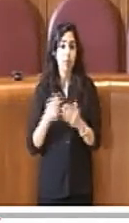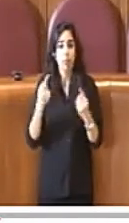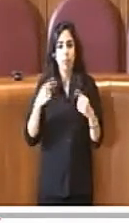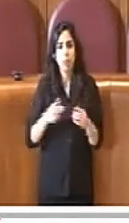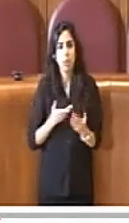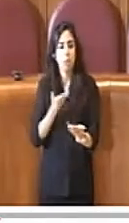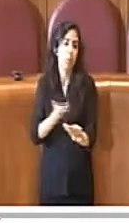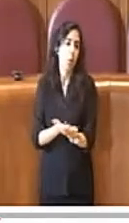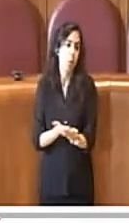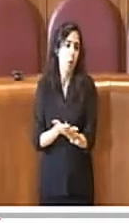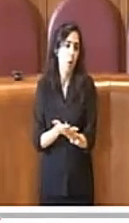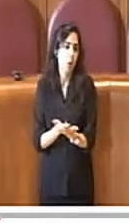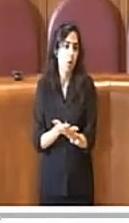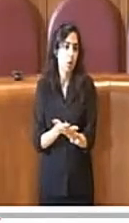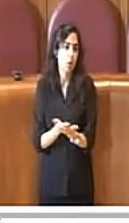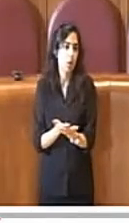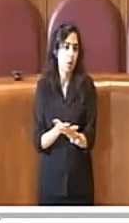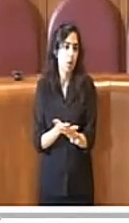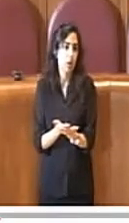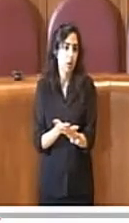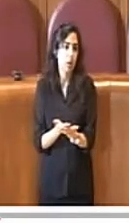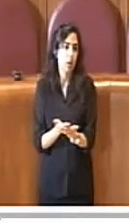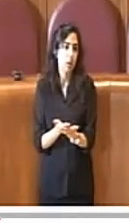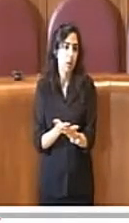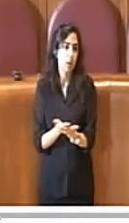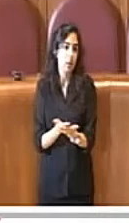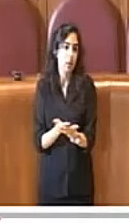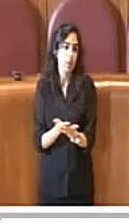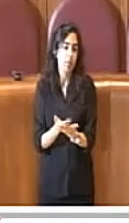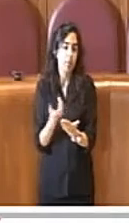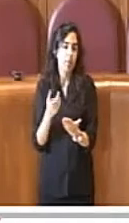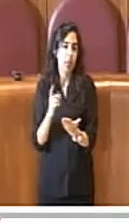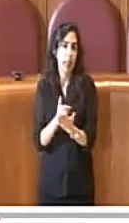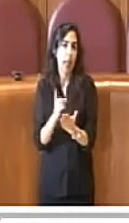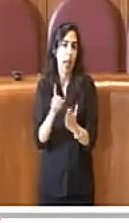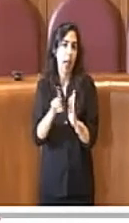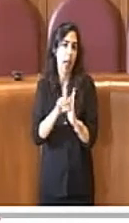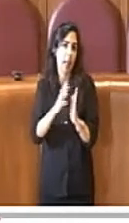proposta di delibera che ci accingiamo a votare. Grazie.